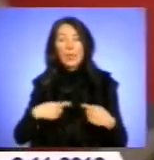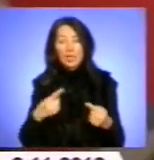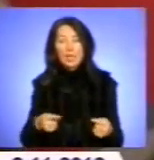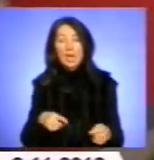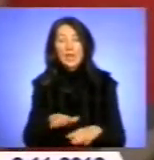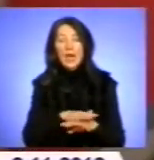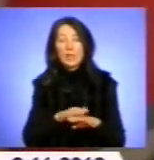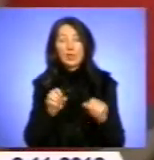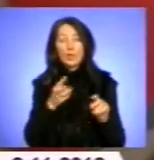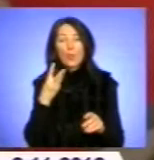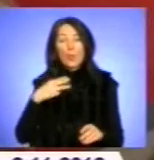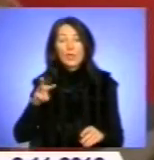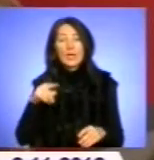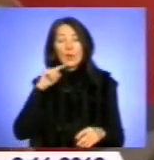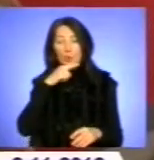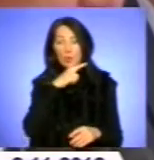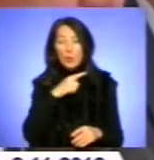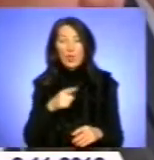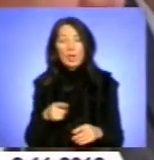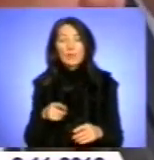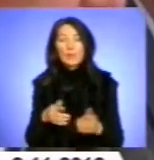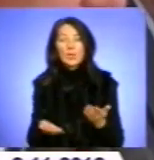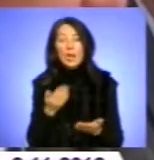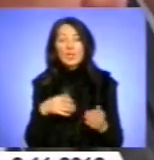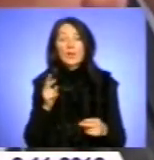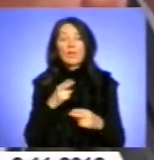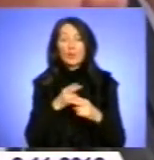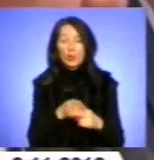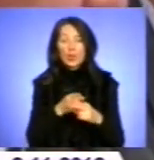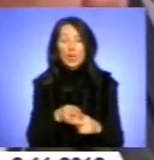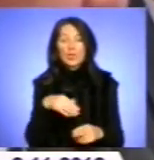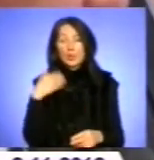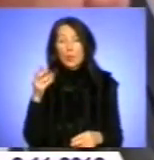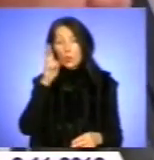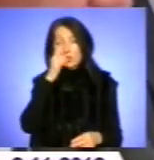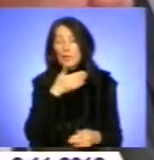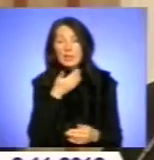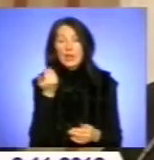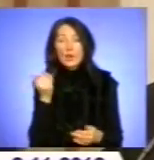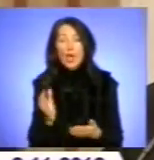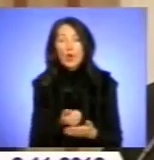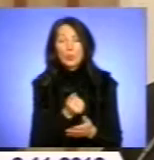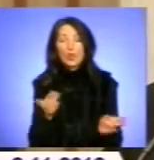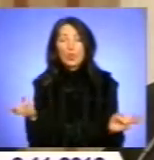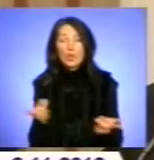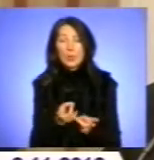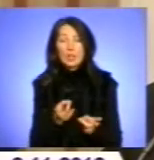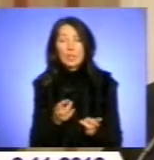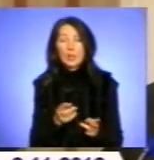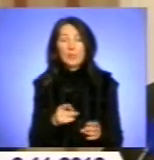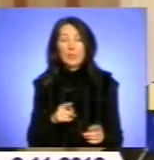стати одним із важелів впливу на економічне середовище. Адже втручання з боку держави не має успіху. Необхідно